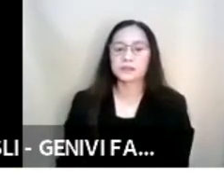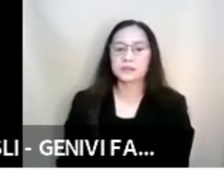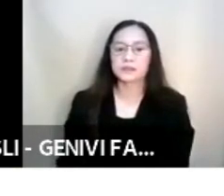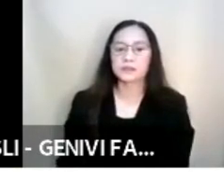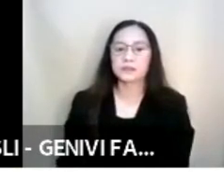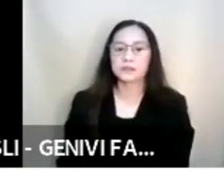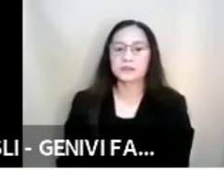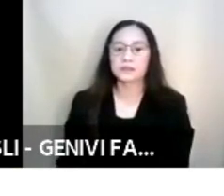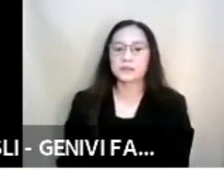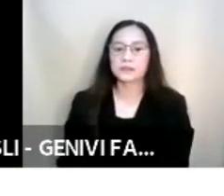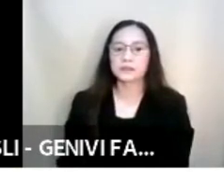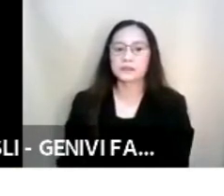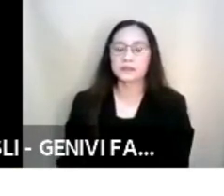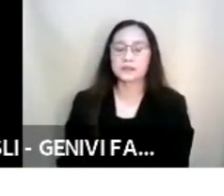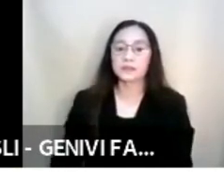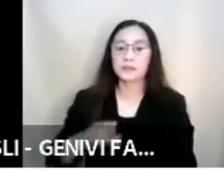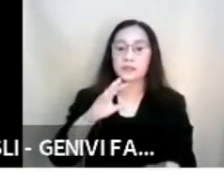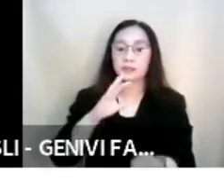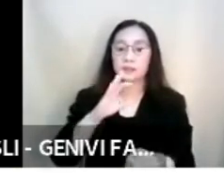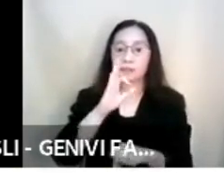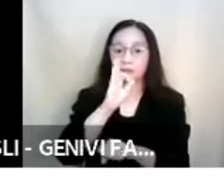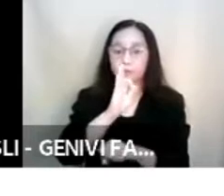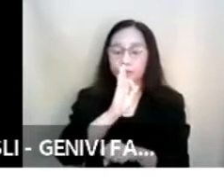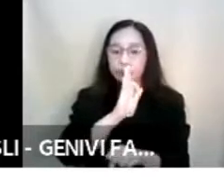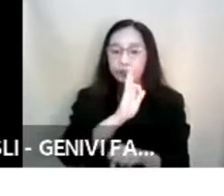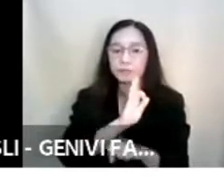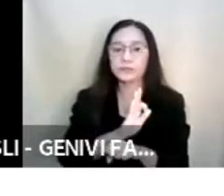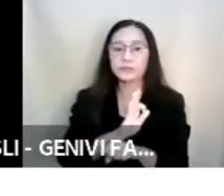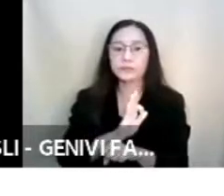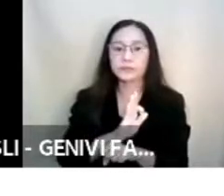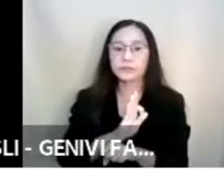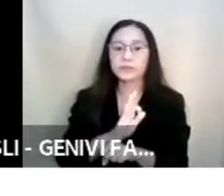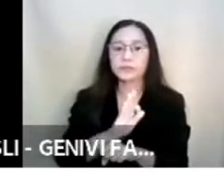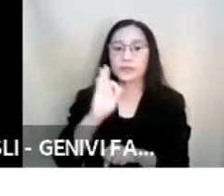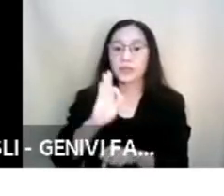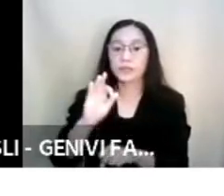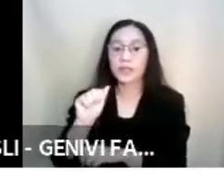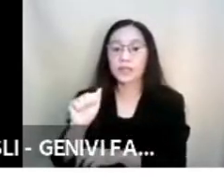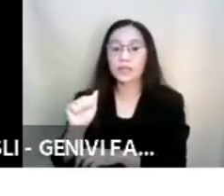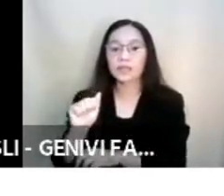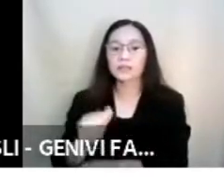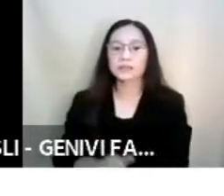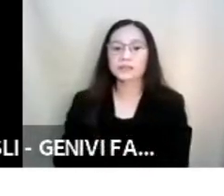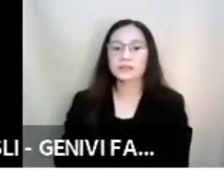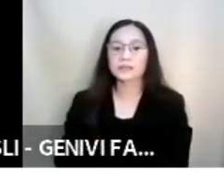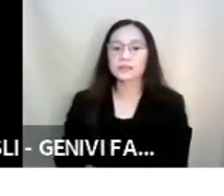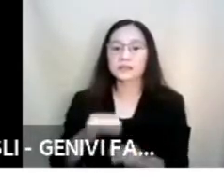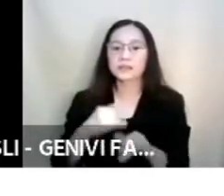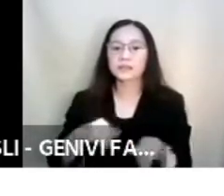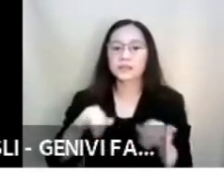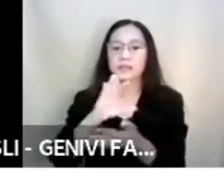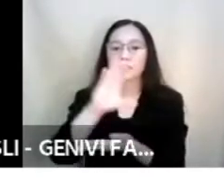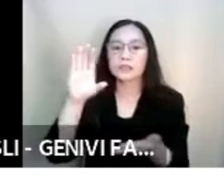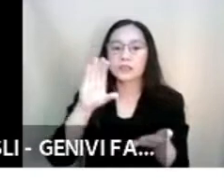So, in functional academics, ito yung usually core, no? Yung pinaka-sentro